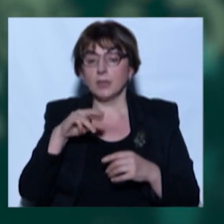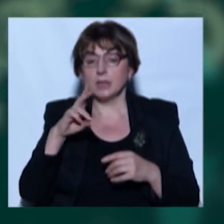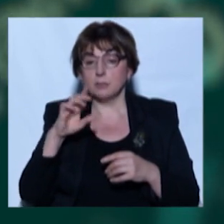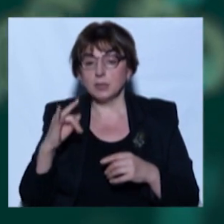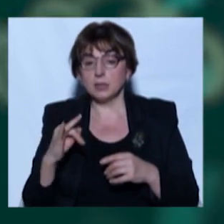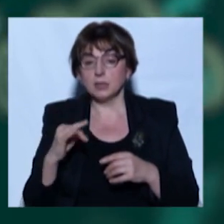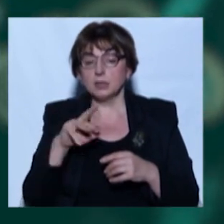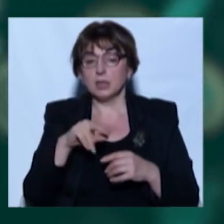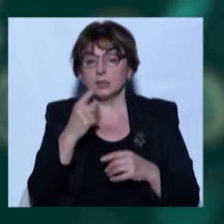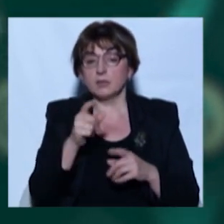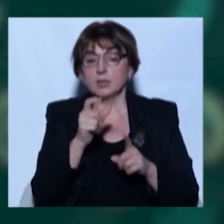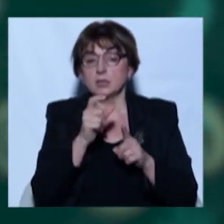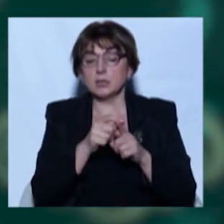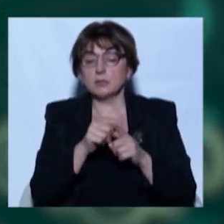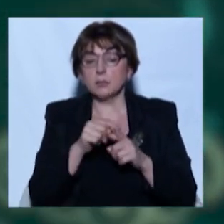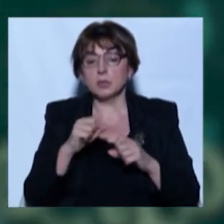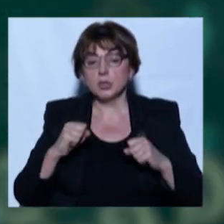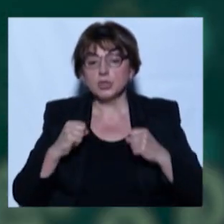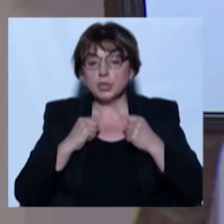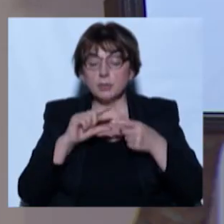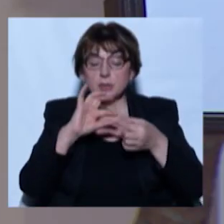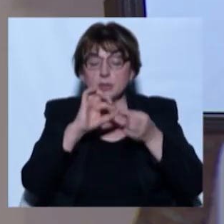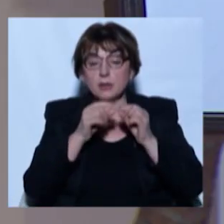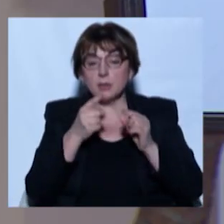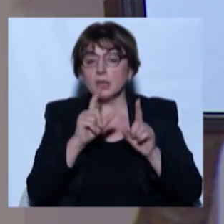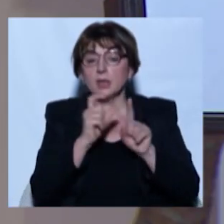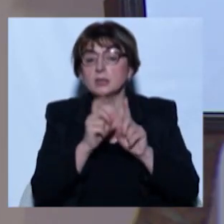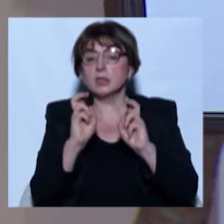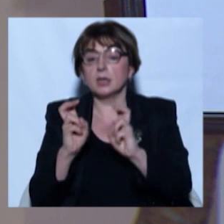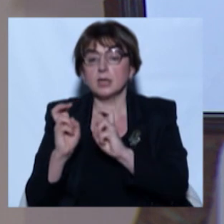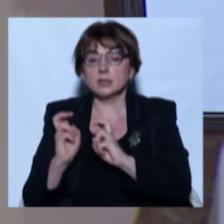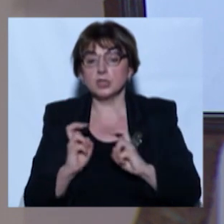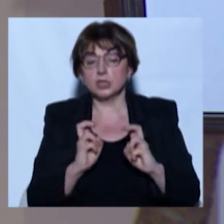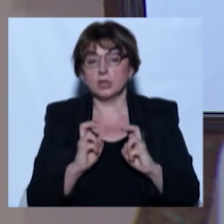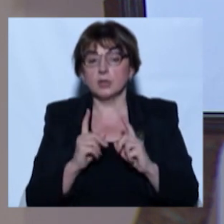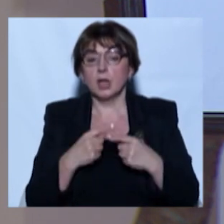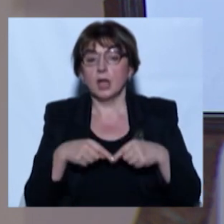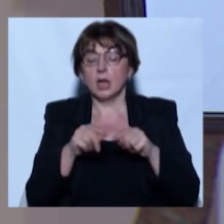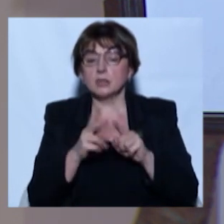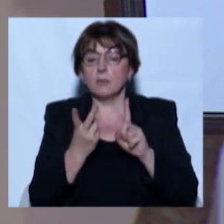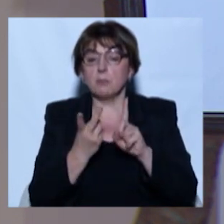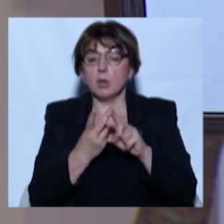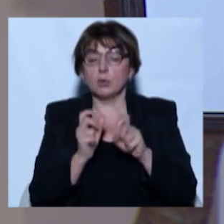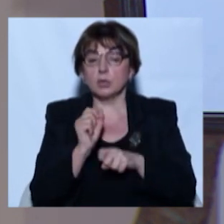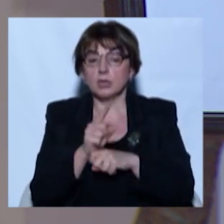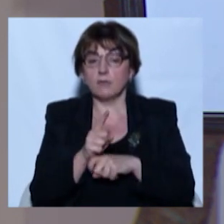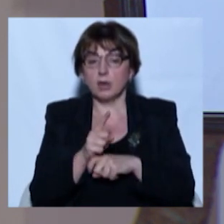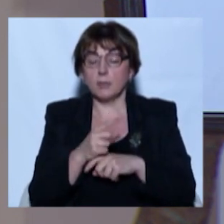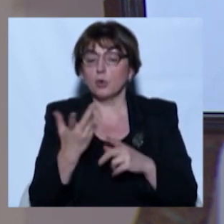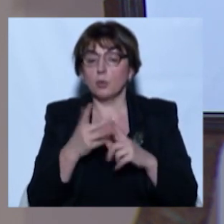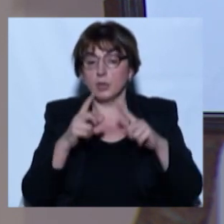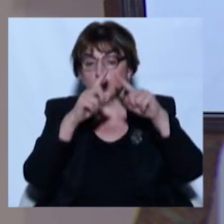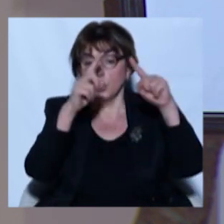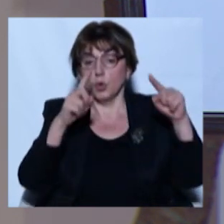და თქვენი სიტყვებით შეეცადეთ განმარტოთ ეს ტერმინები. ასევე მეორე დავალება გაქვთ, რომელიც